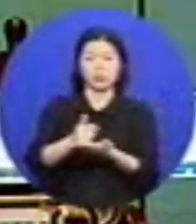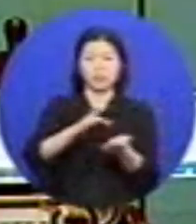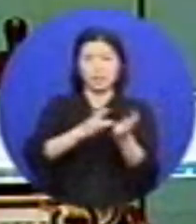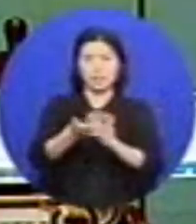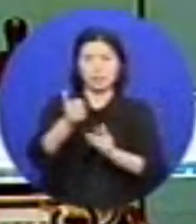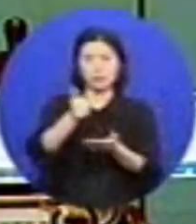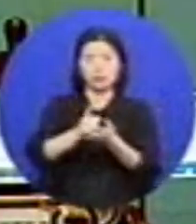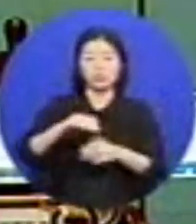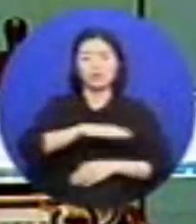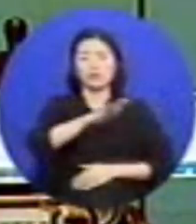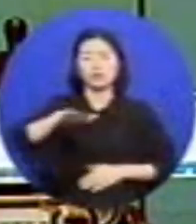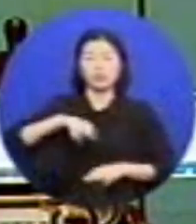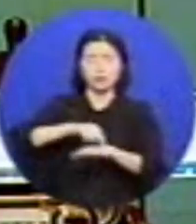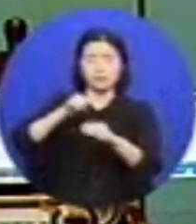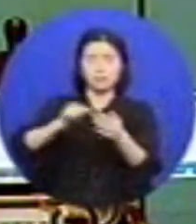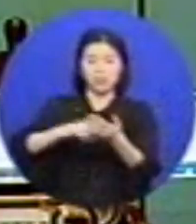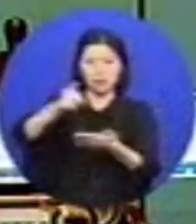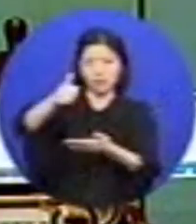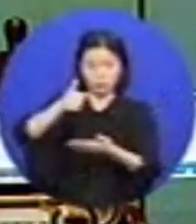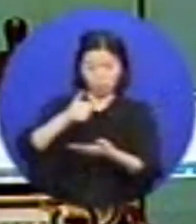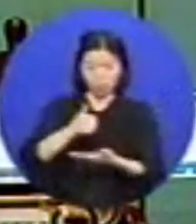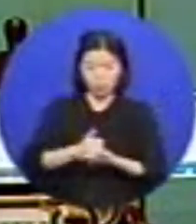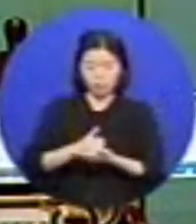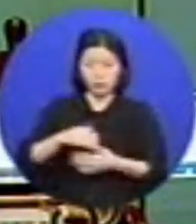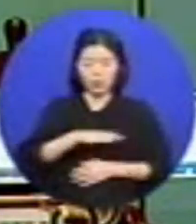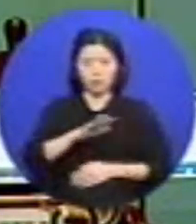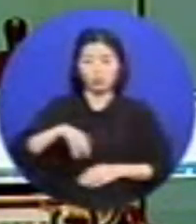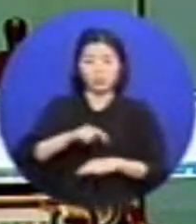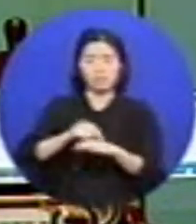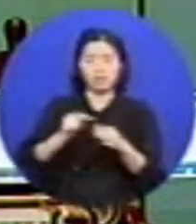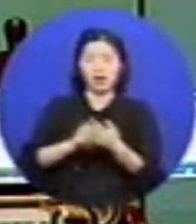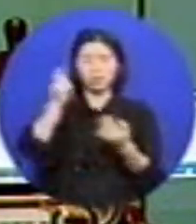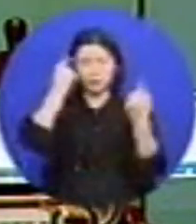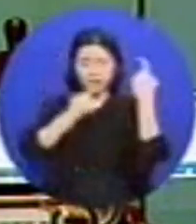오셔서 우리 마음에 상한 것을 고쳐주시는 분이세요.